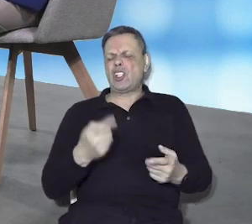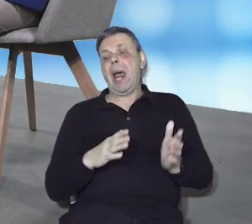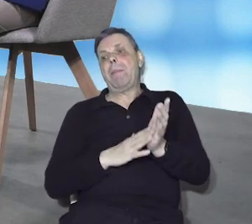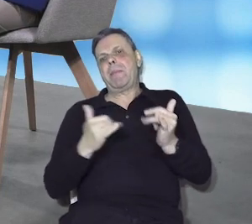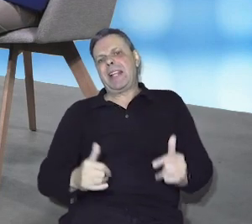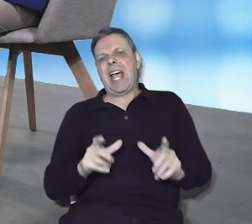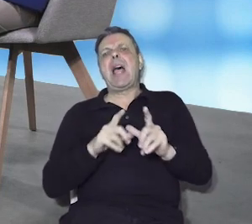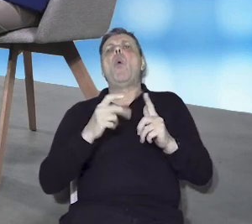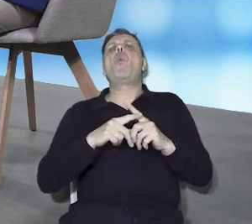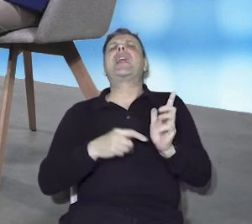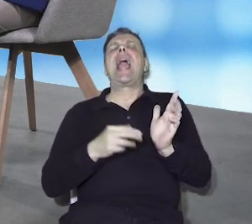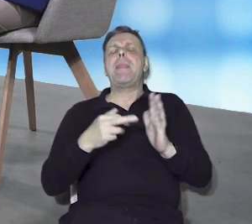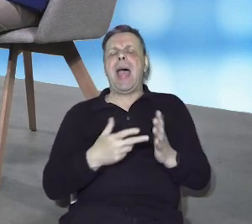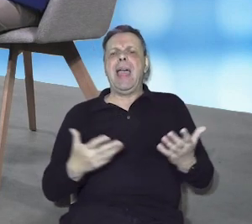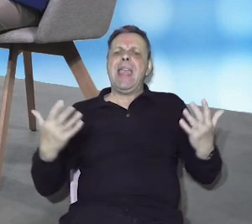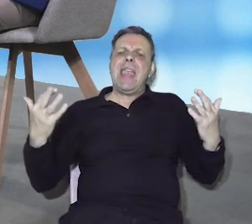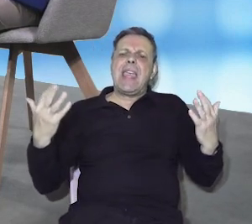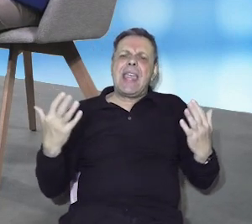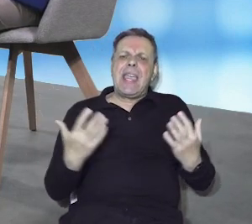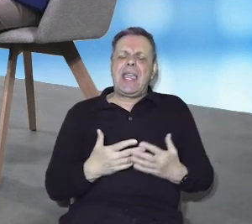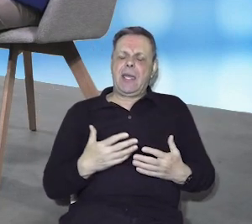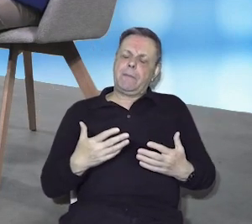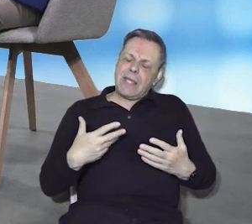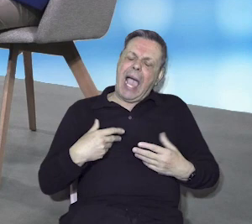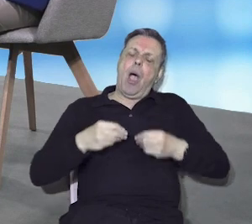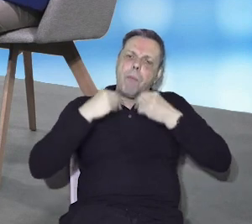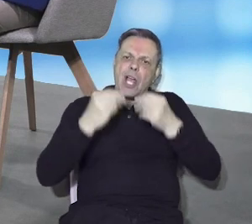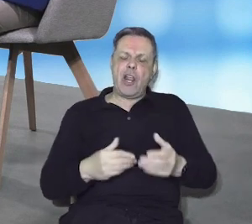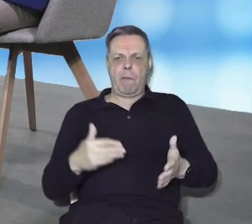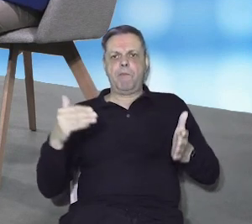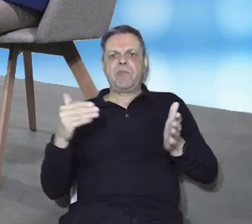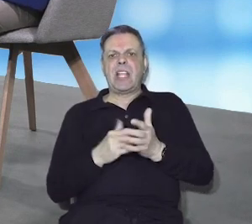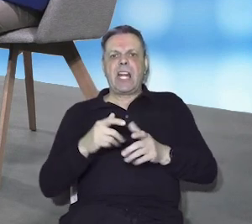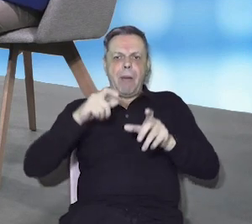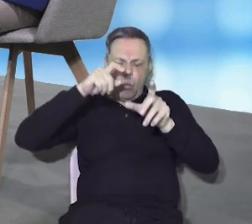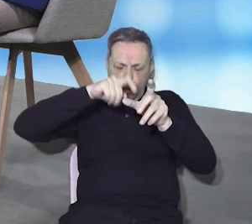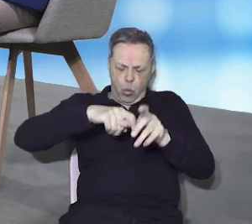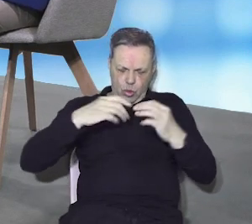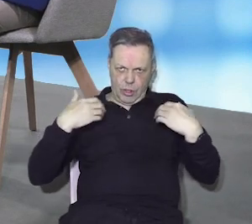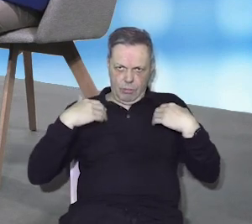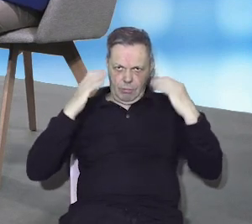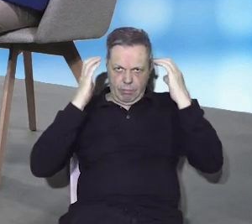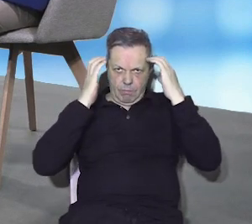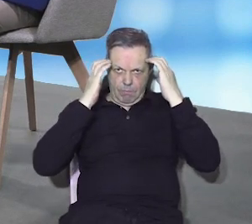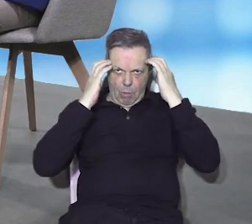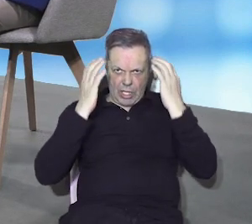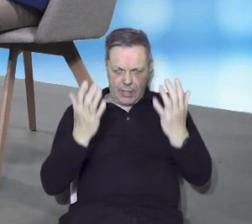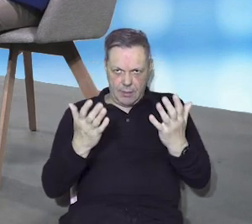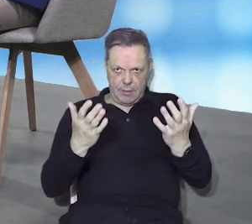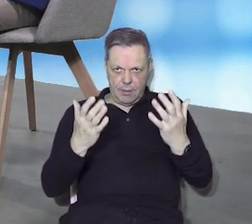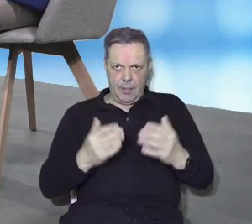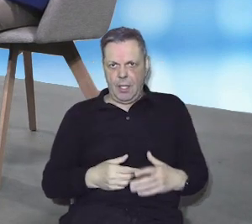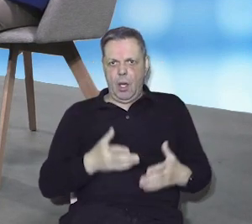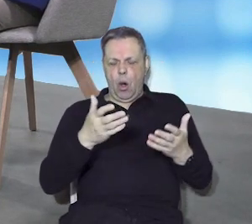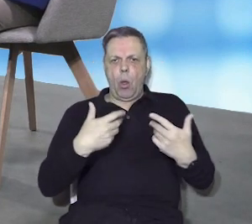na primjer, kada onda im objašnjavam da trebaju uključiti mozak. E sad, ono